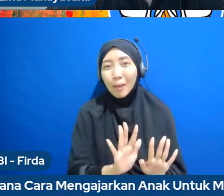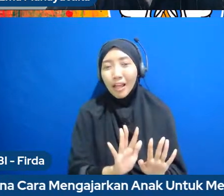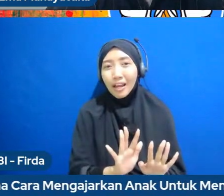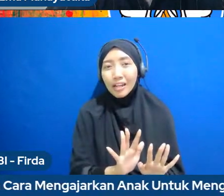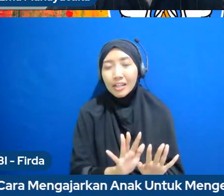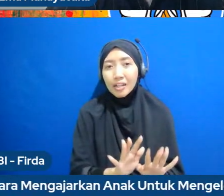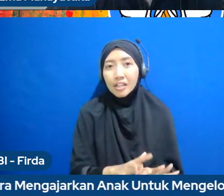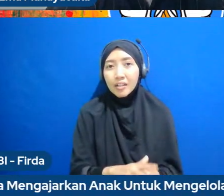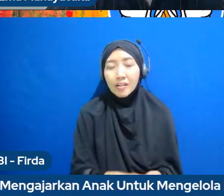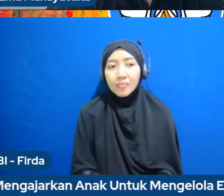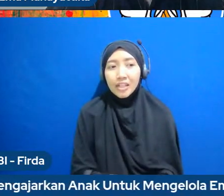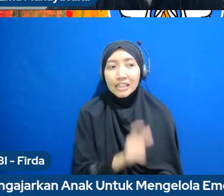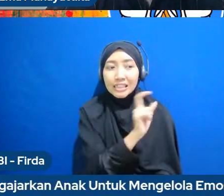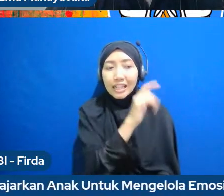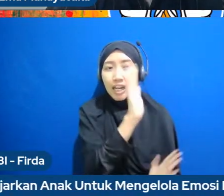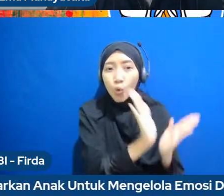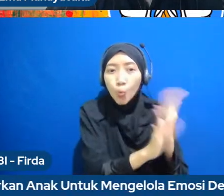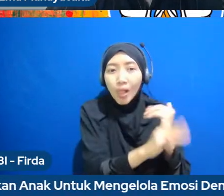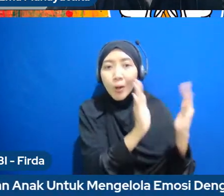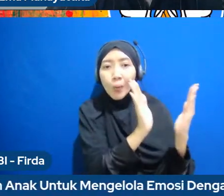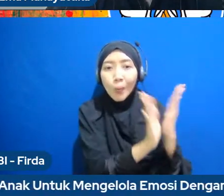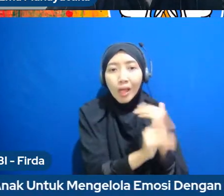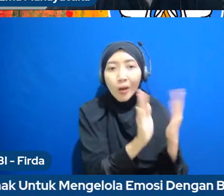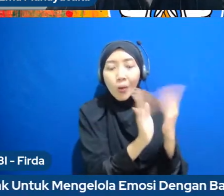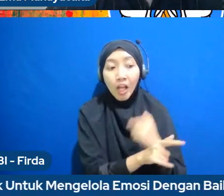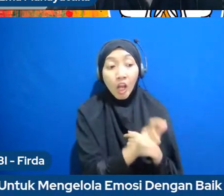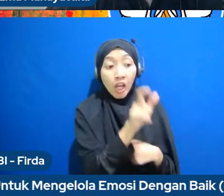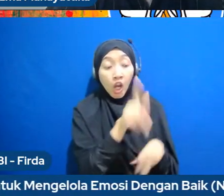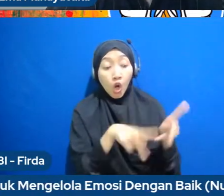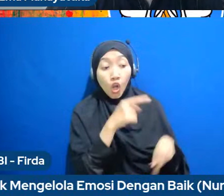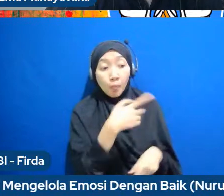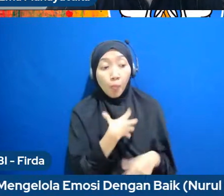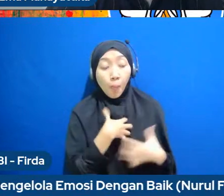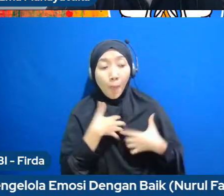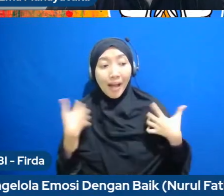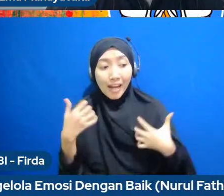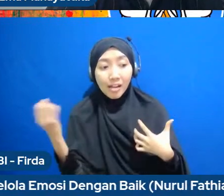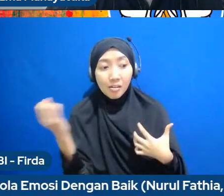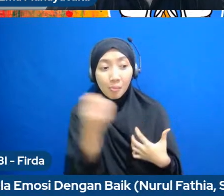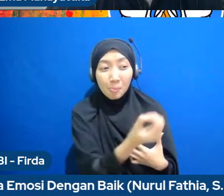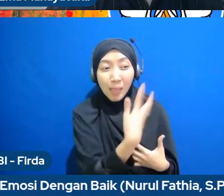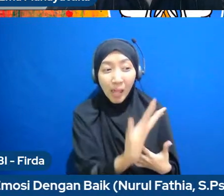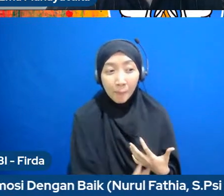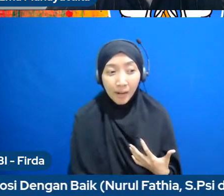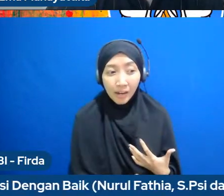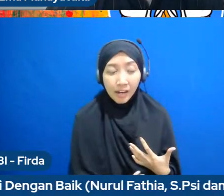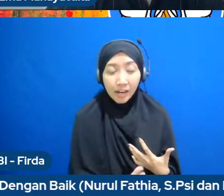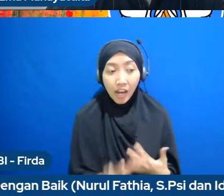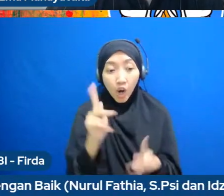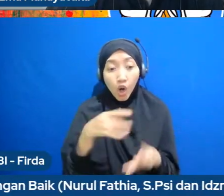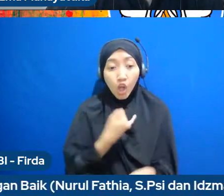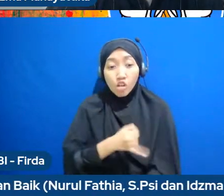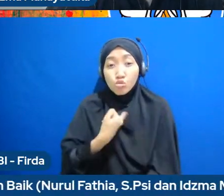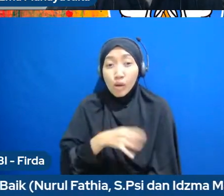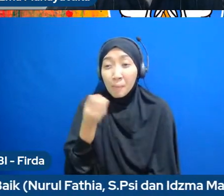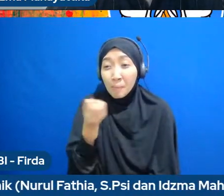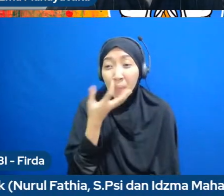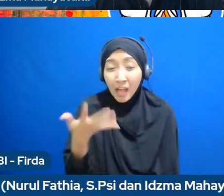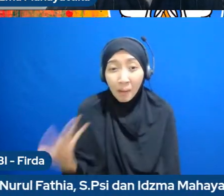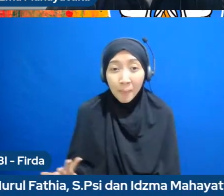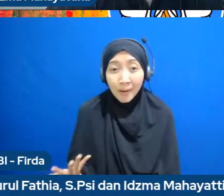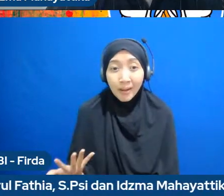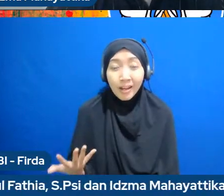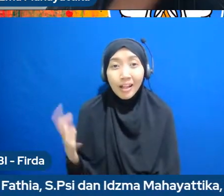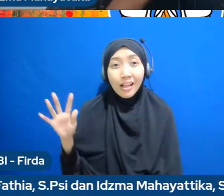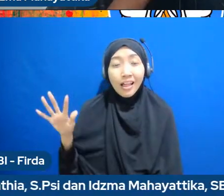yang memang harus berulang ya, misalnya kalau kamu marah bilang apa gitu, misalnya kalau kamu nggak suka bilang apa, atau bisa juga